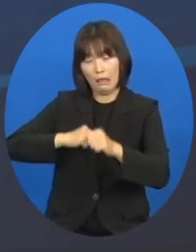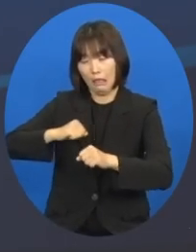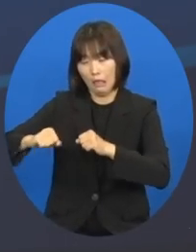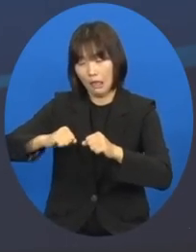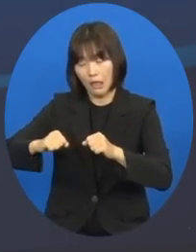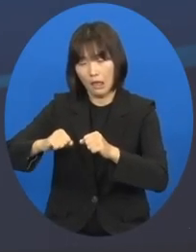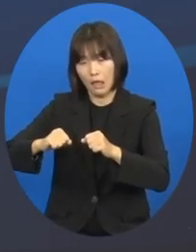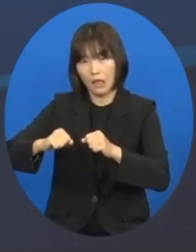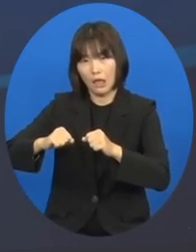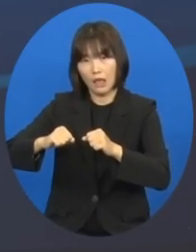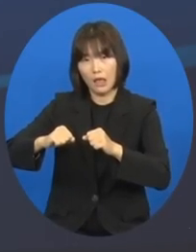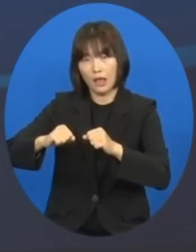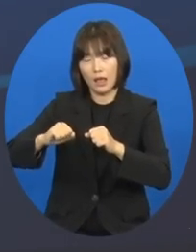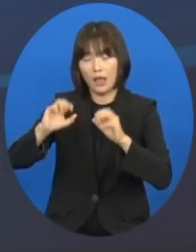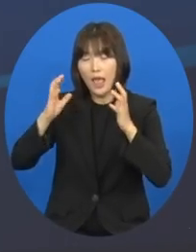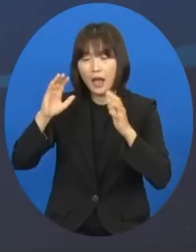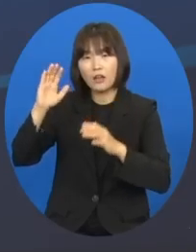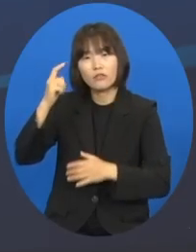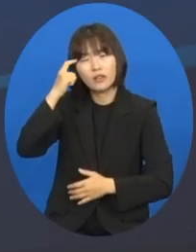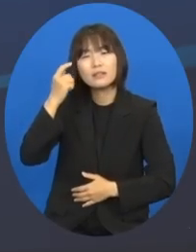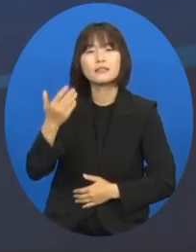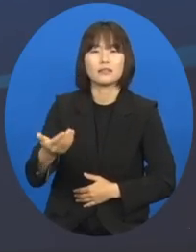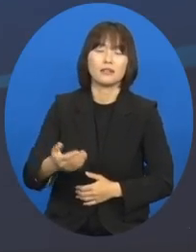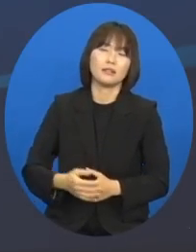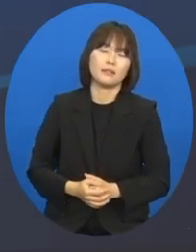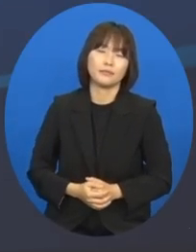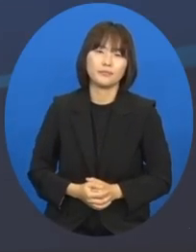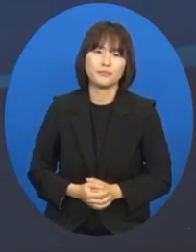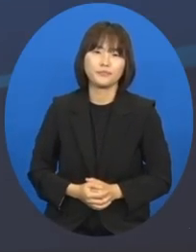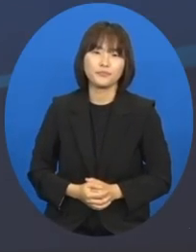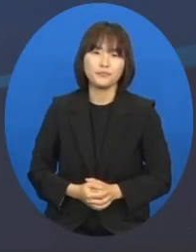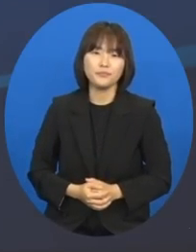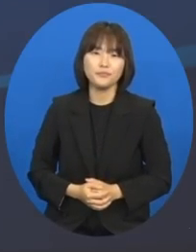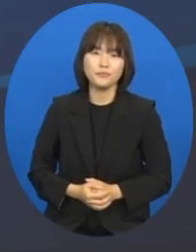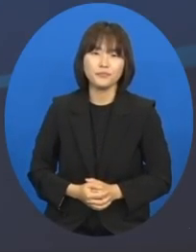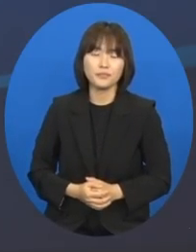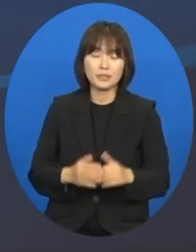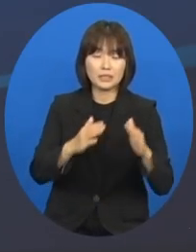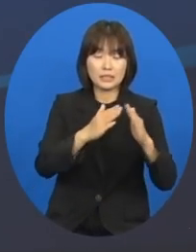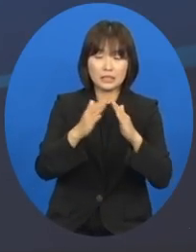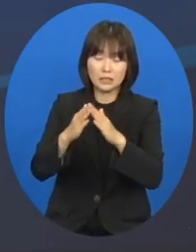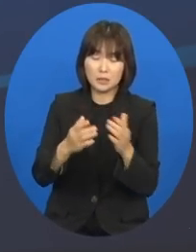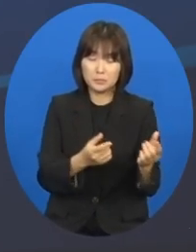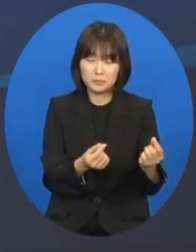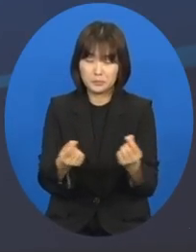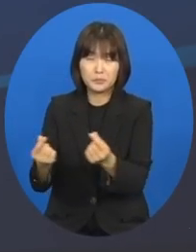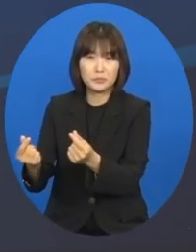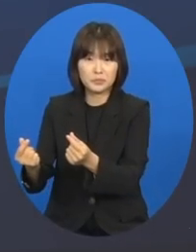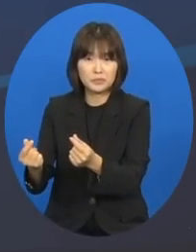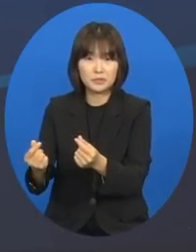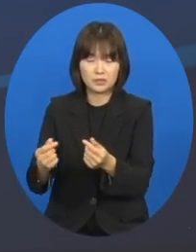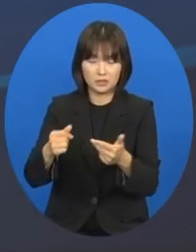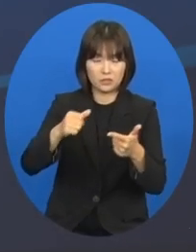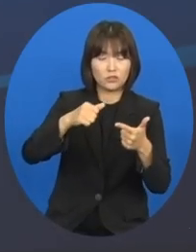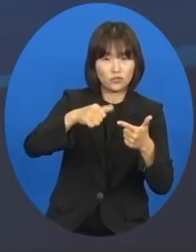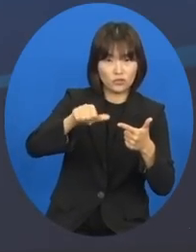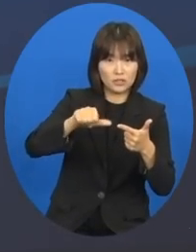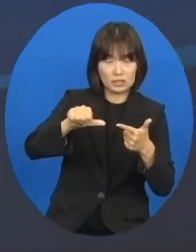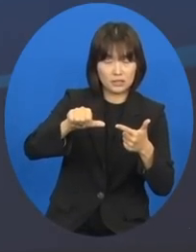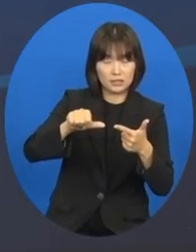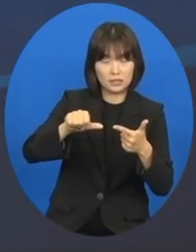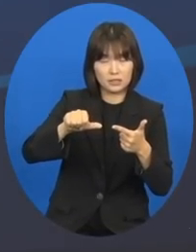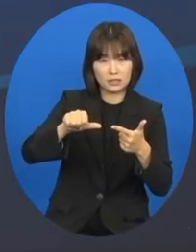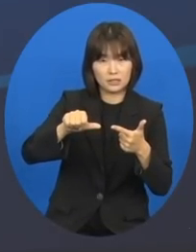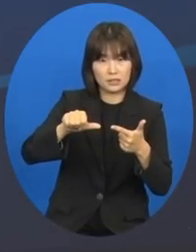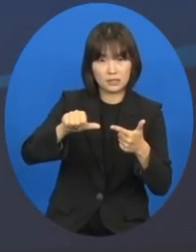뭐 집집마다 다 꼭 그런 건 아니지만 대부분 비슷한 패턴이에요 저희 둘째 아들 제가 둘째가